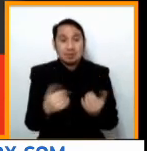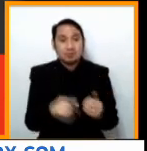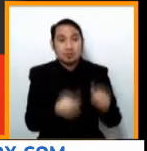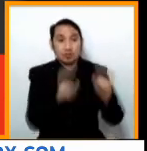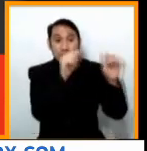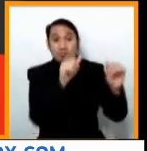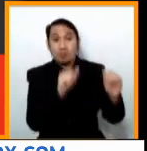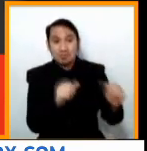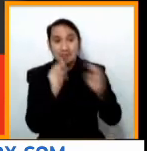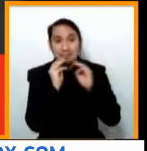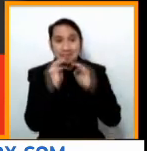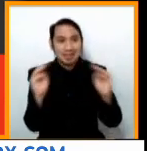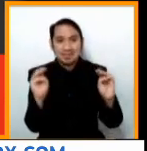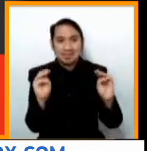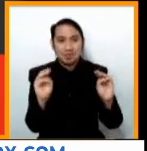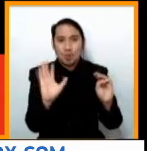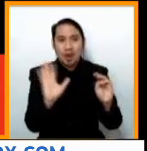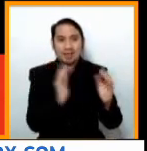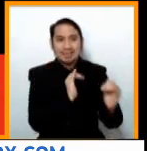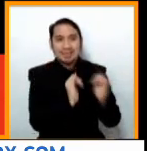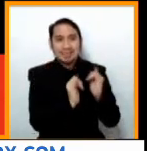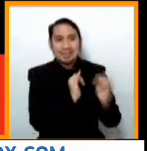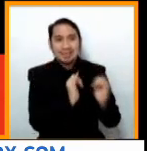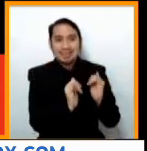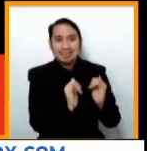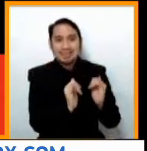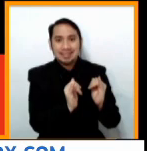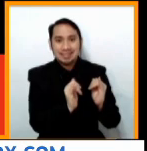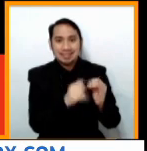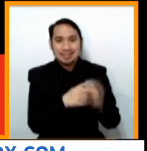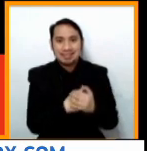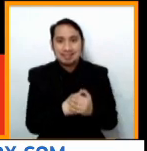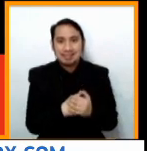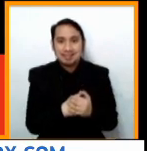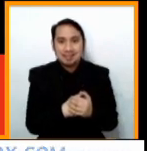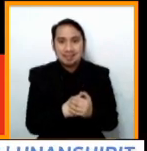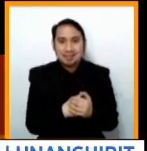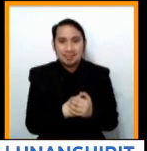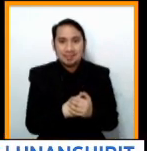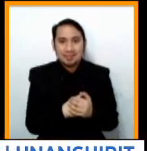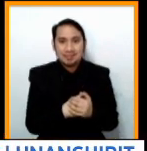sa social media nang umano'y bentahan ng vaccination cards.